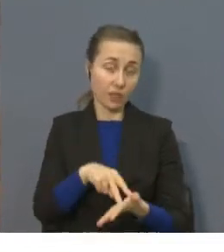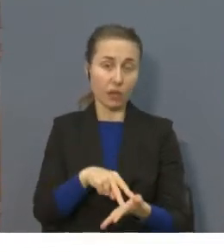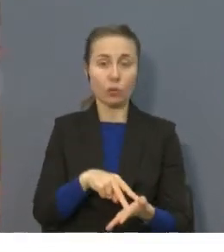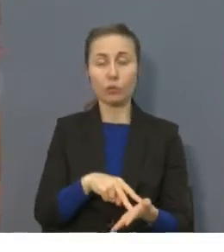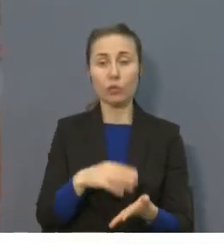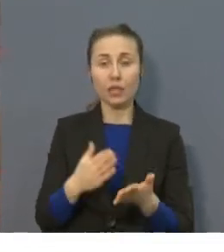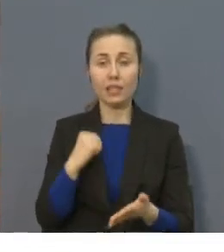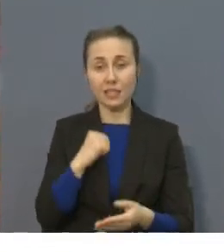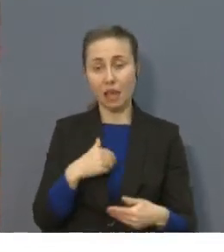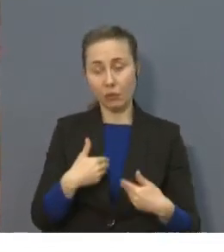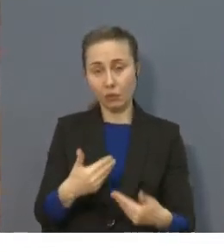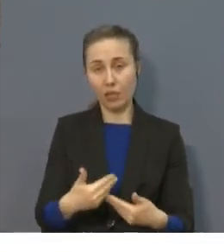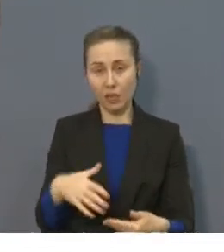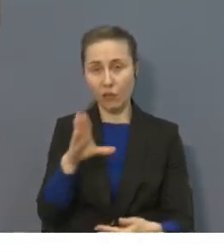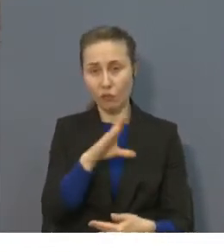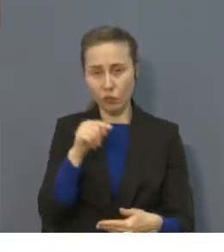өздері базировать етеді,